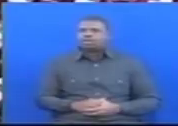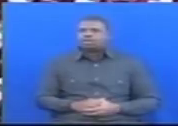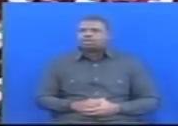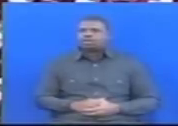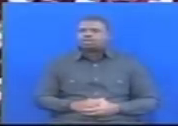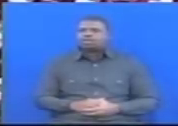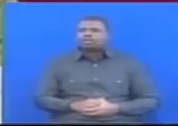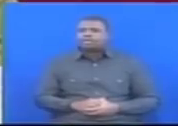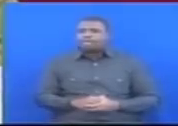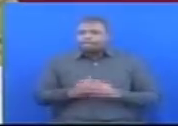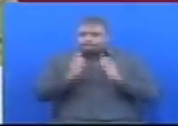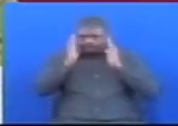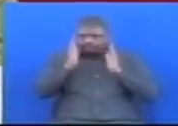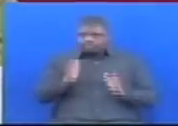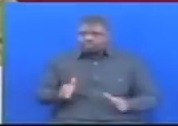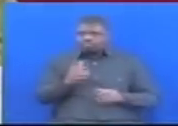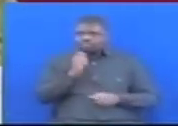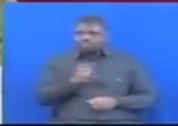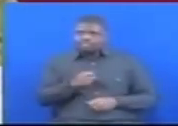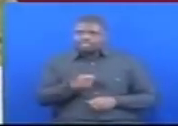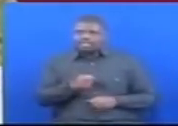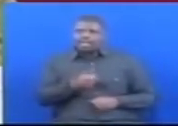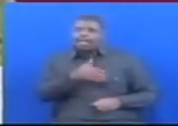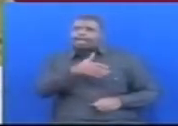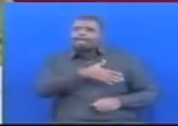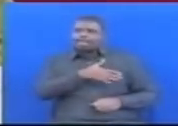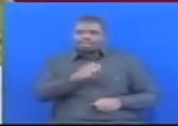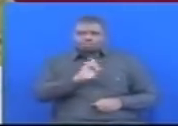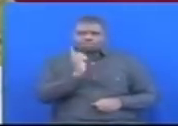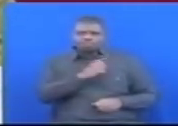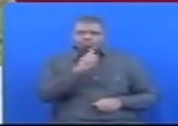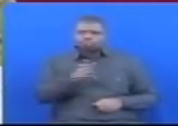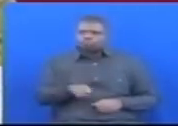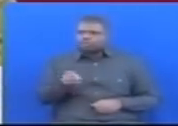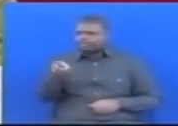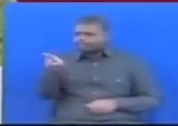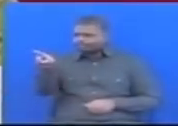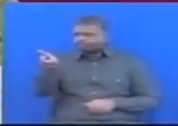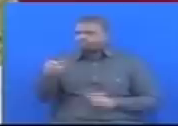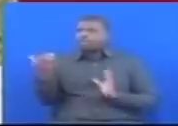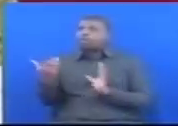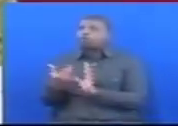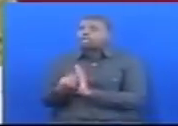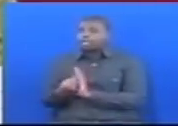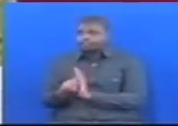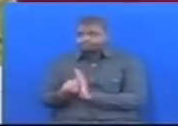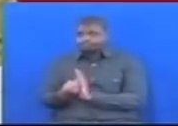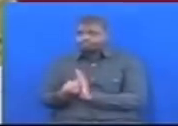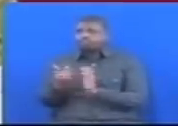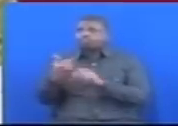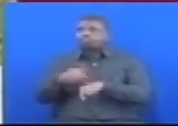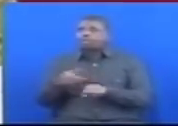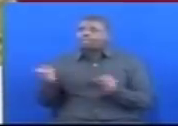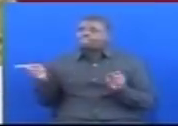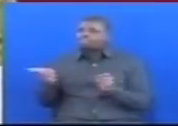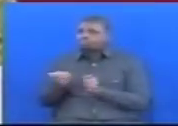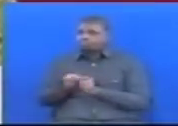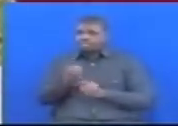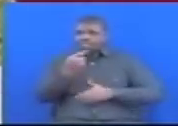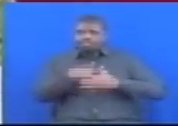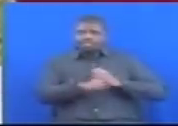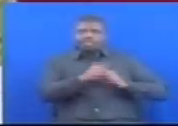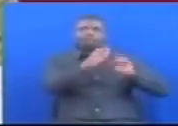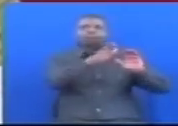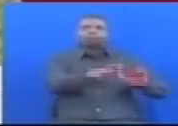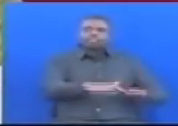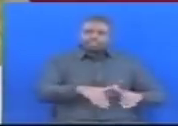napenda kujibu maswali mawili ya nyongeza kwa pamoja ya mheshimiwa Rehema, mheshimiwa mbunge ambaye kwa muda mfupi tangu alipoingia